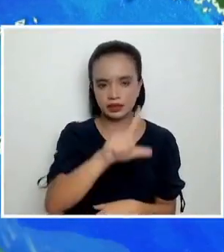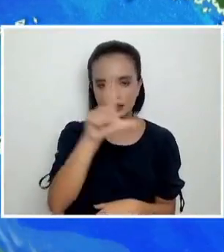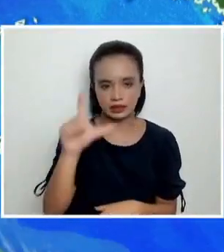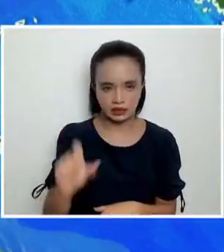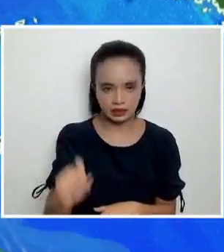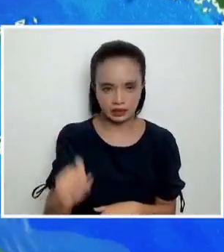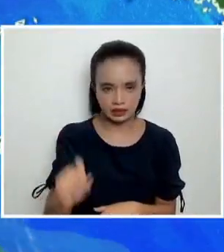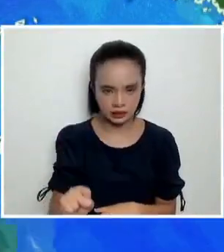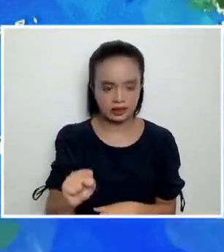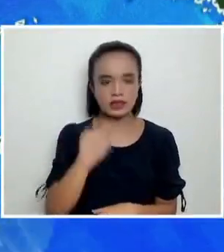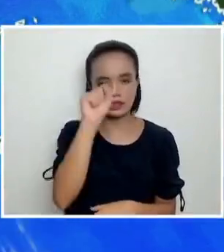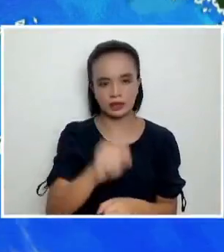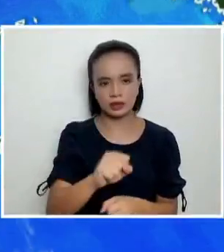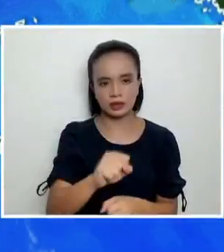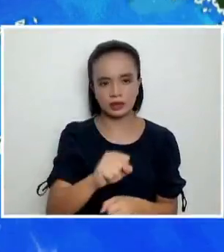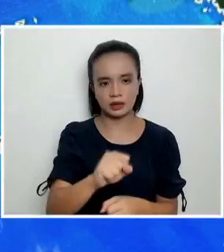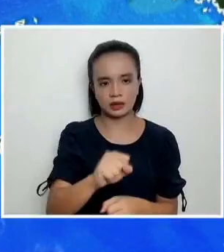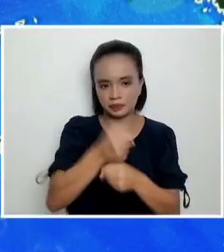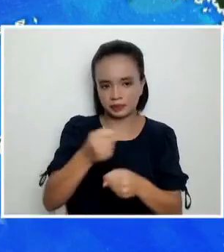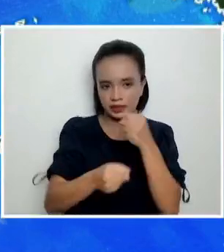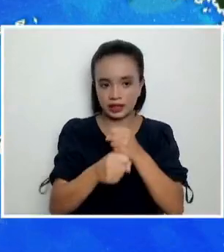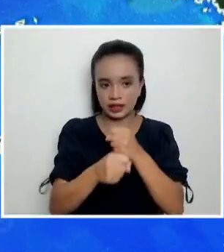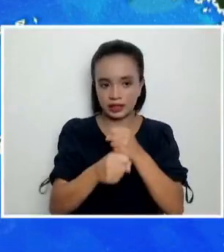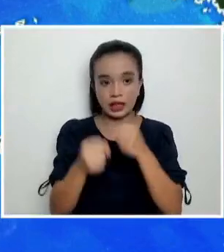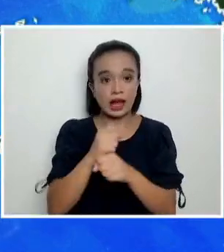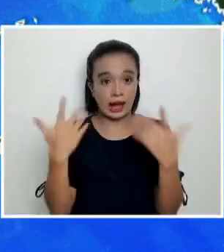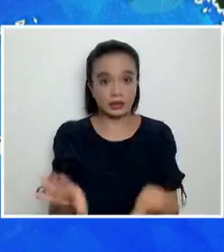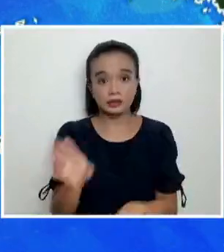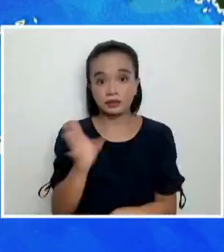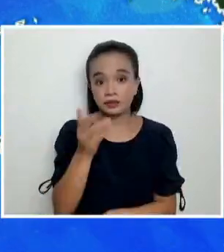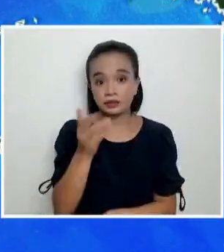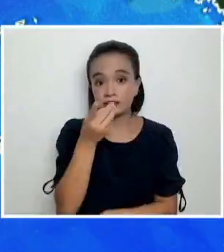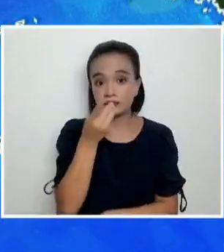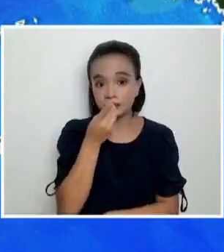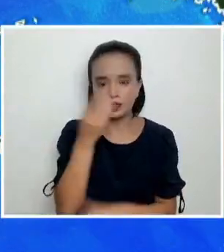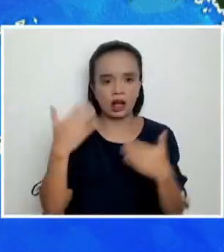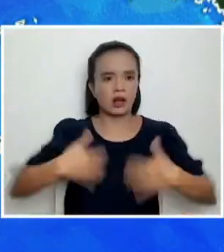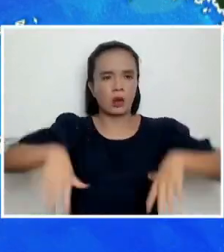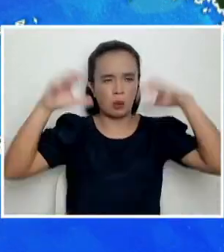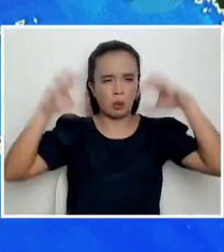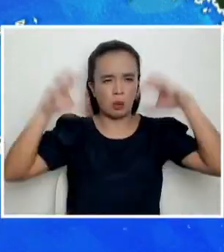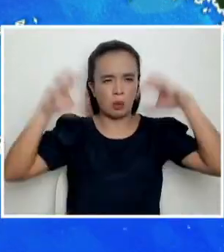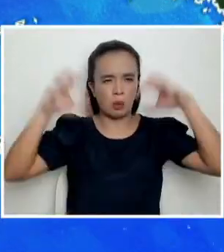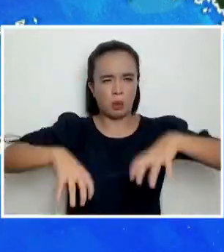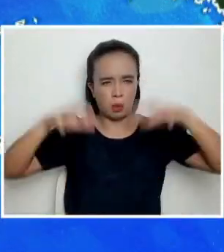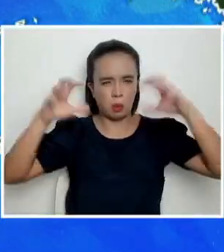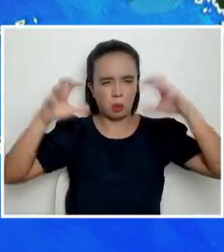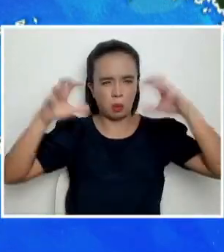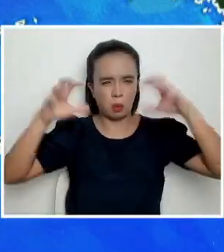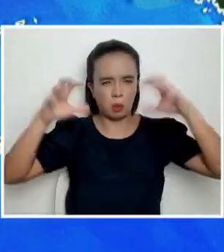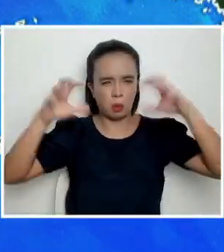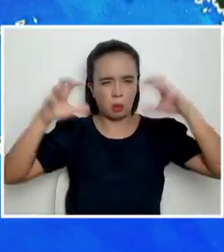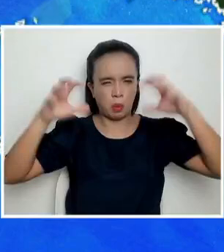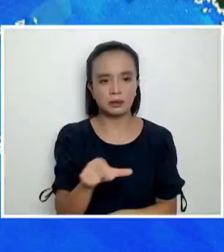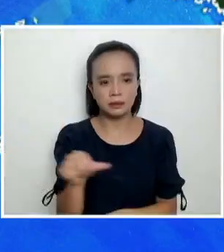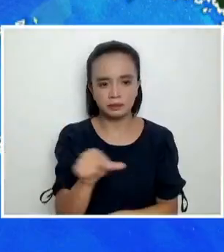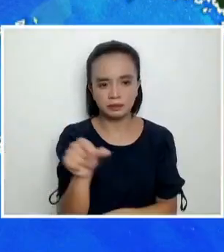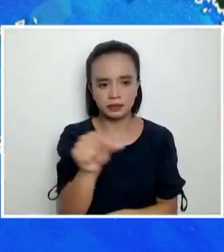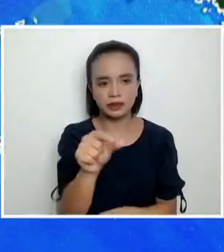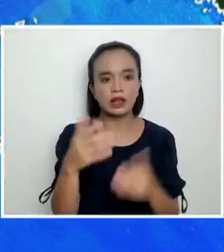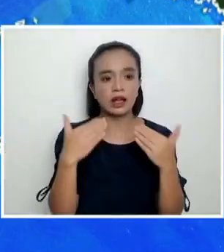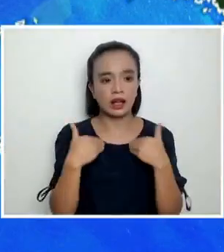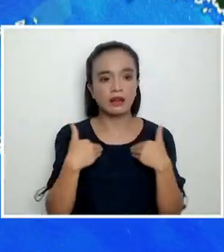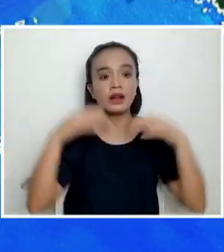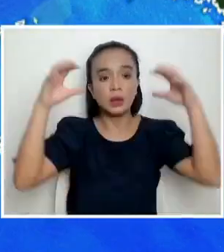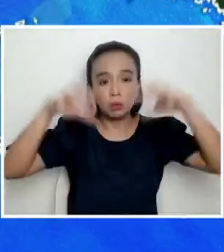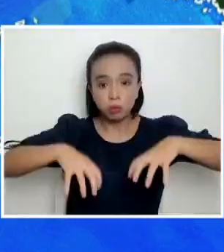South Cotabato. Pagkatapos ng hapunan, may matinding thunderstorm sa magdadala ng malalakas na pag-ulan sa Mindanao provinces at may ulan pa po sa maraming